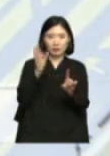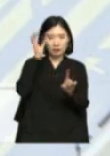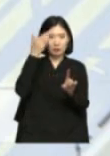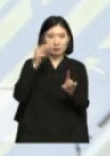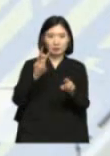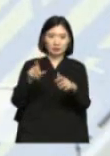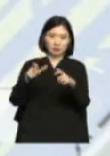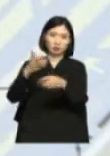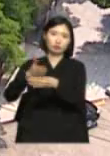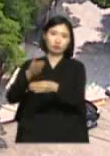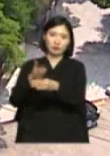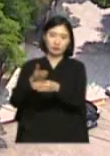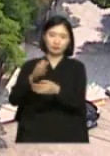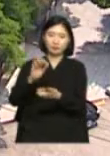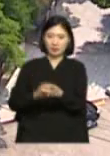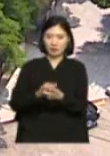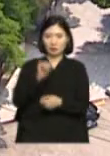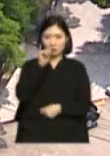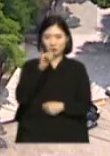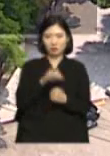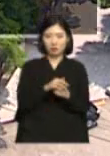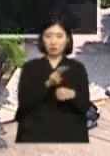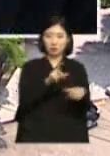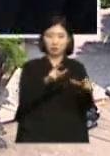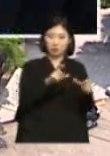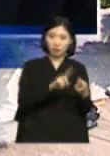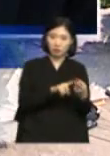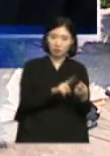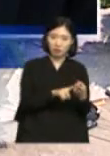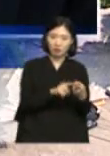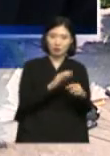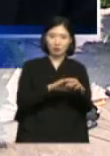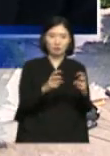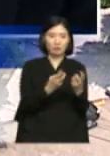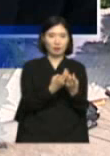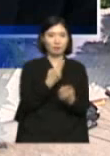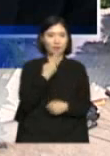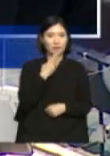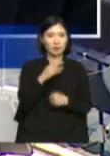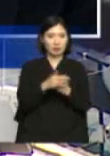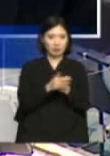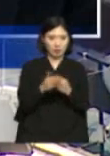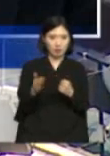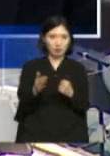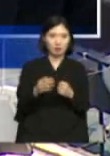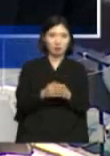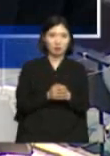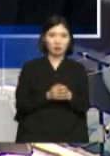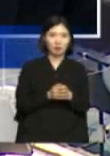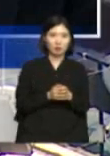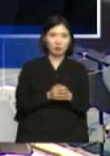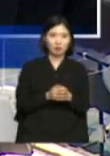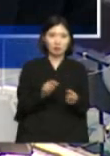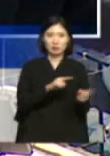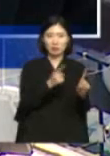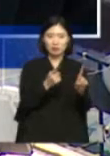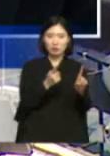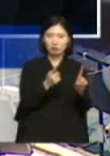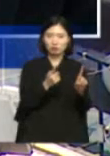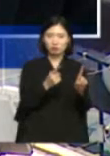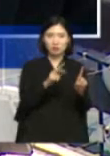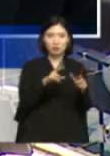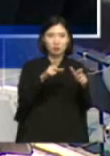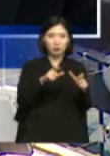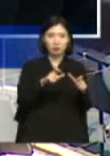3권역 위주라는 한계점이 있습니다. 현재 2권역에 대한 대책이었기 때문에 재생만 가지고 2권역에 대한 대책이 될 수 없거든요.